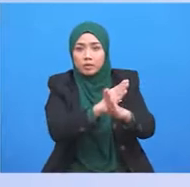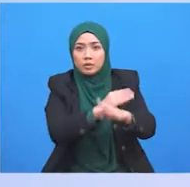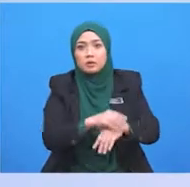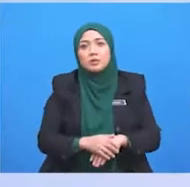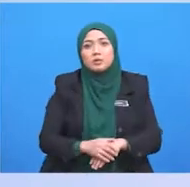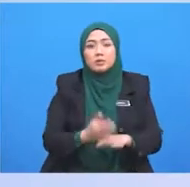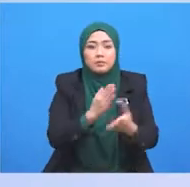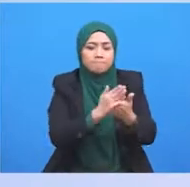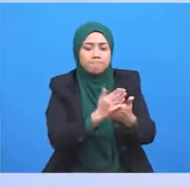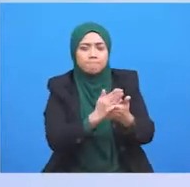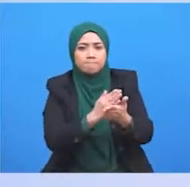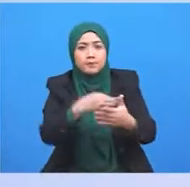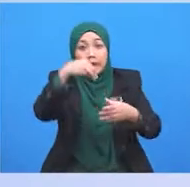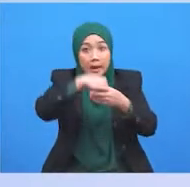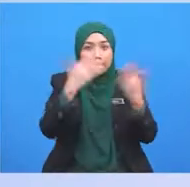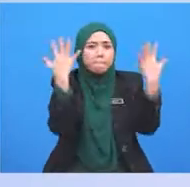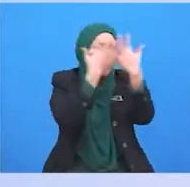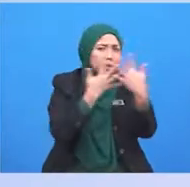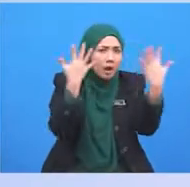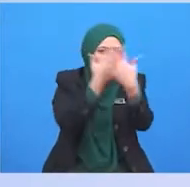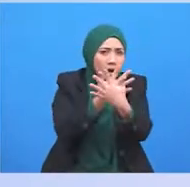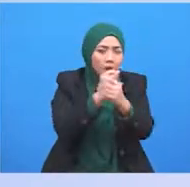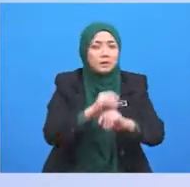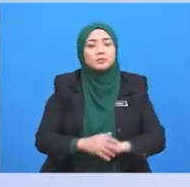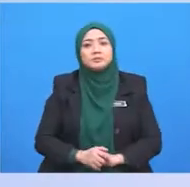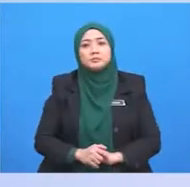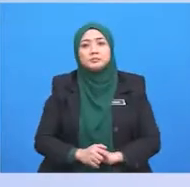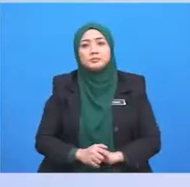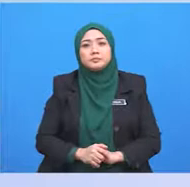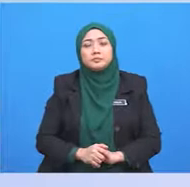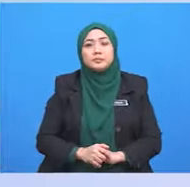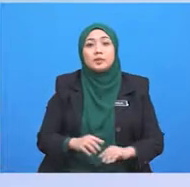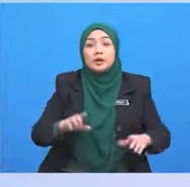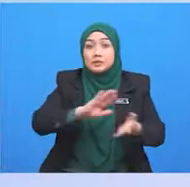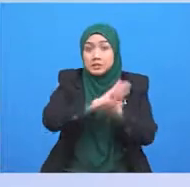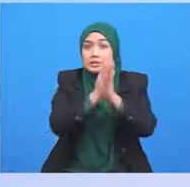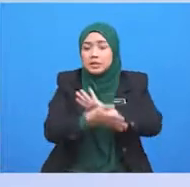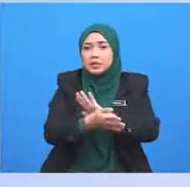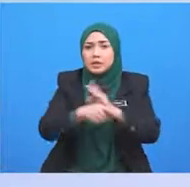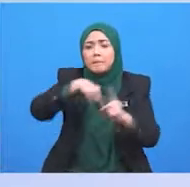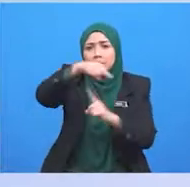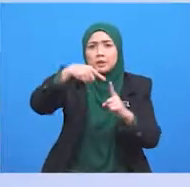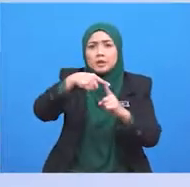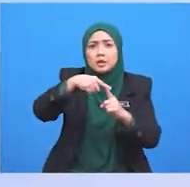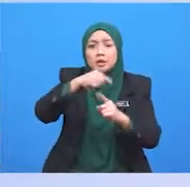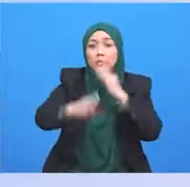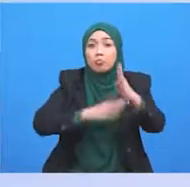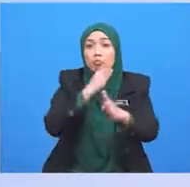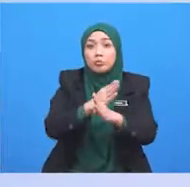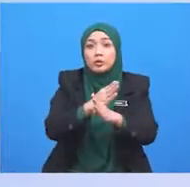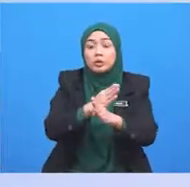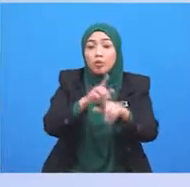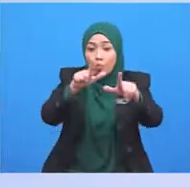bayangan. Gerhana penuh matahari berlaku apabila bumi berada sepenuhnya dalam kawasan